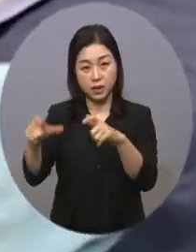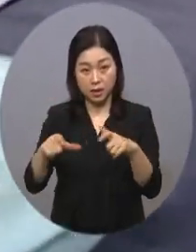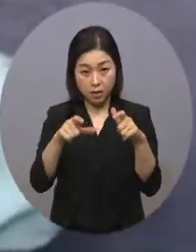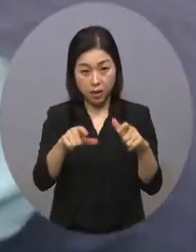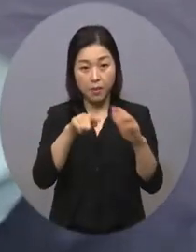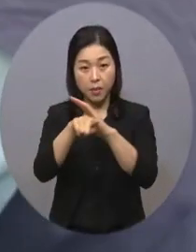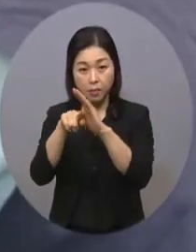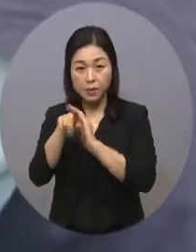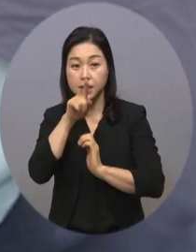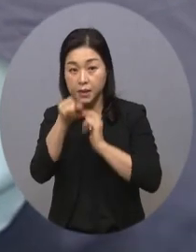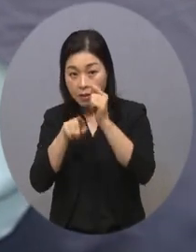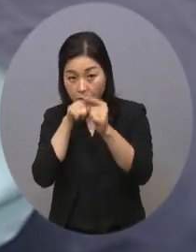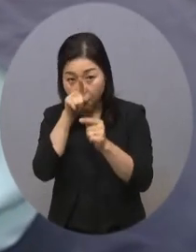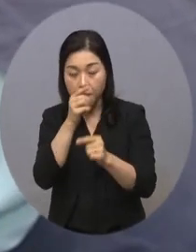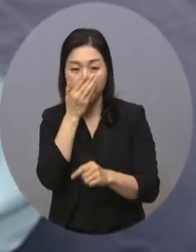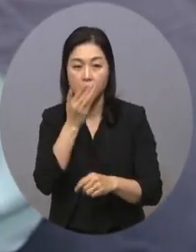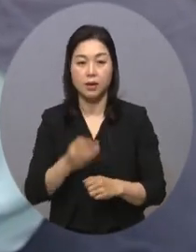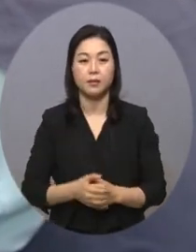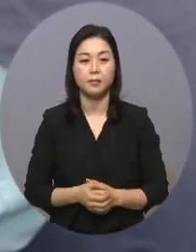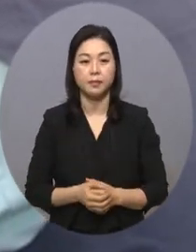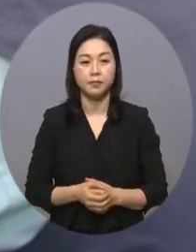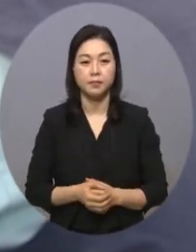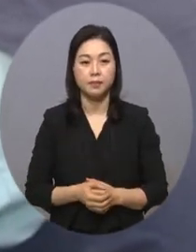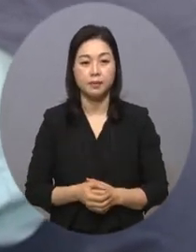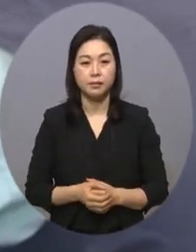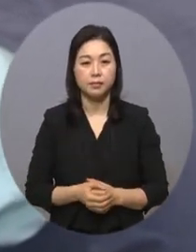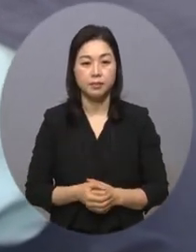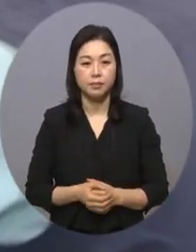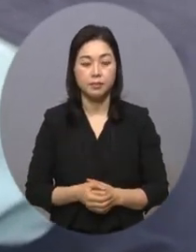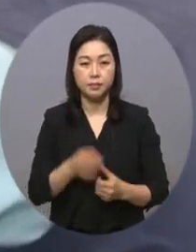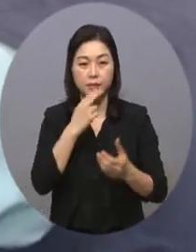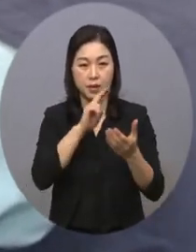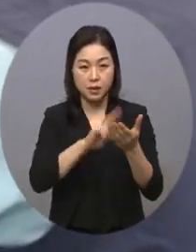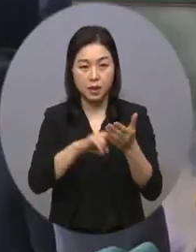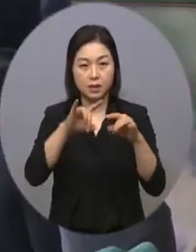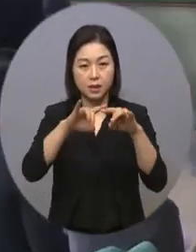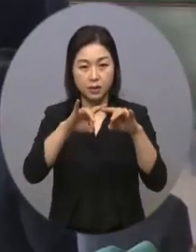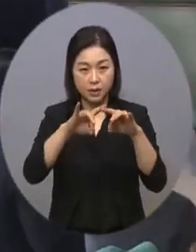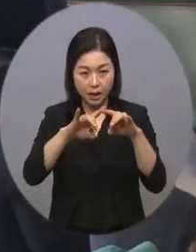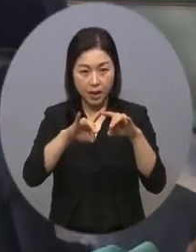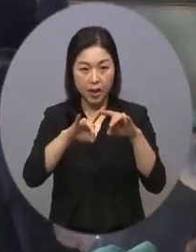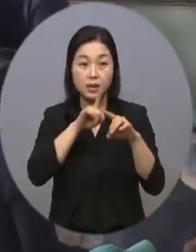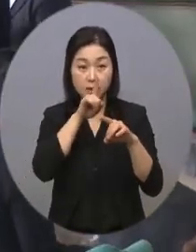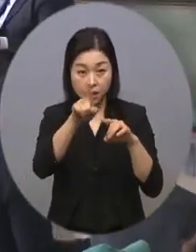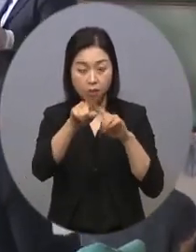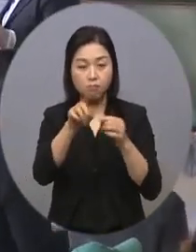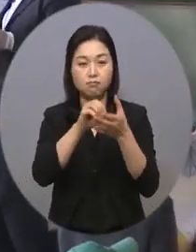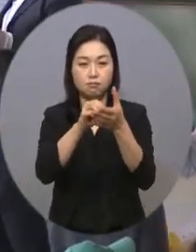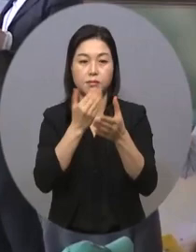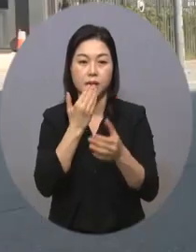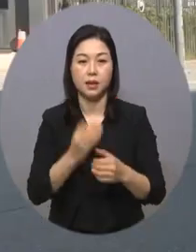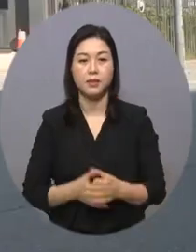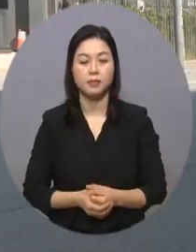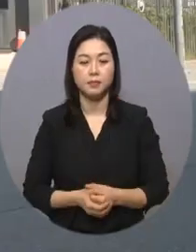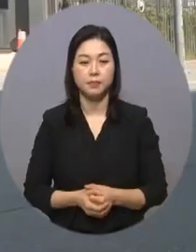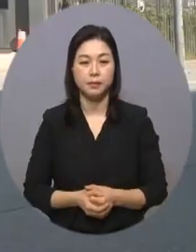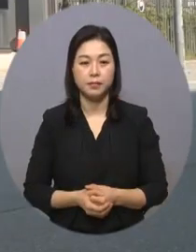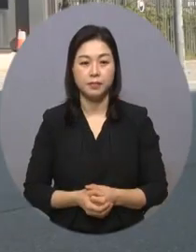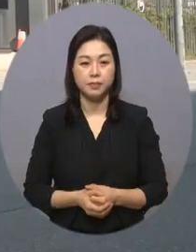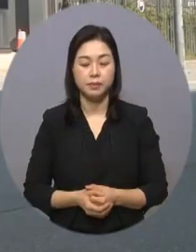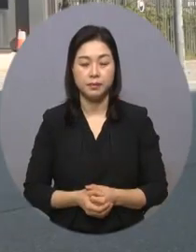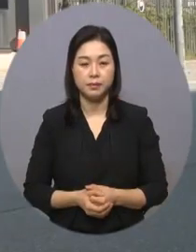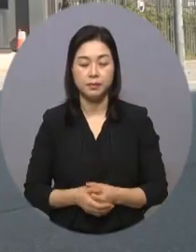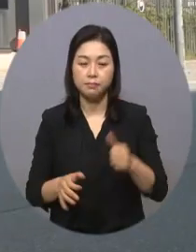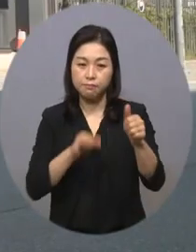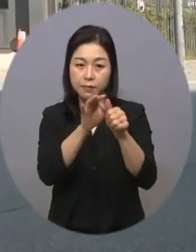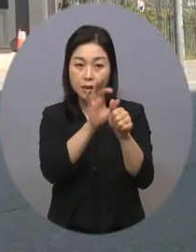방문 접수를 통해 신청할 수 있습니다. 우편과 전자신청을 통한 접수도 가능합니다. 이번 지원에